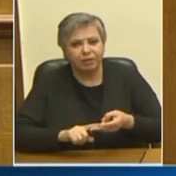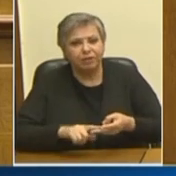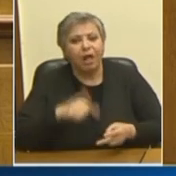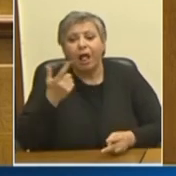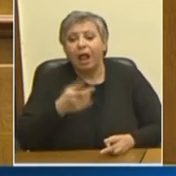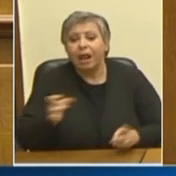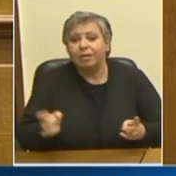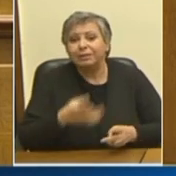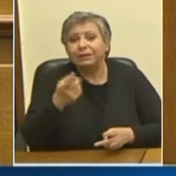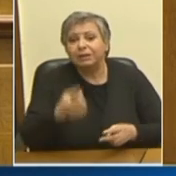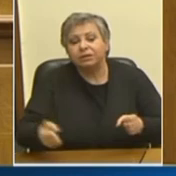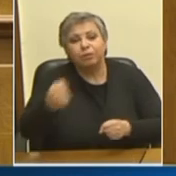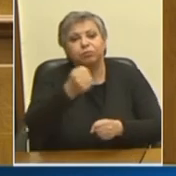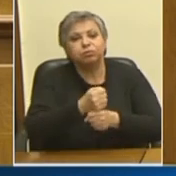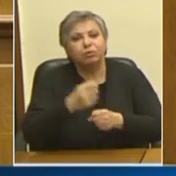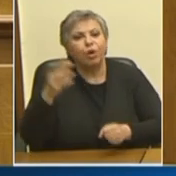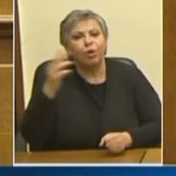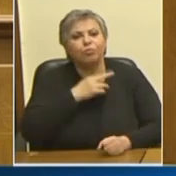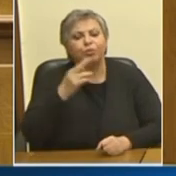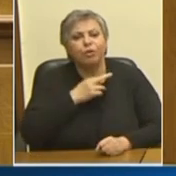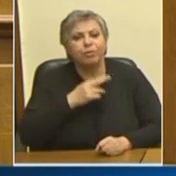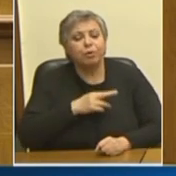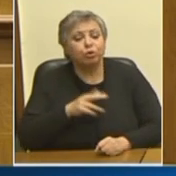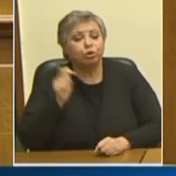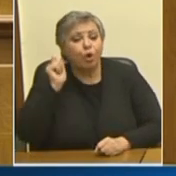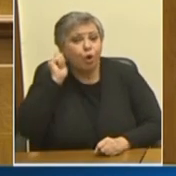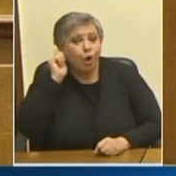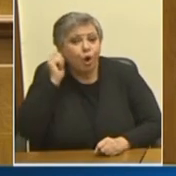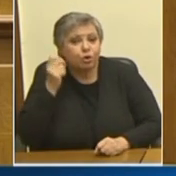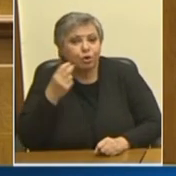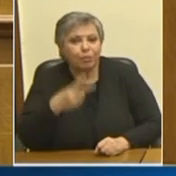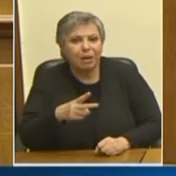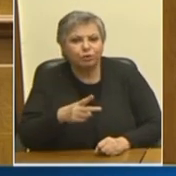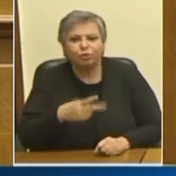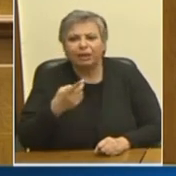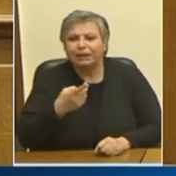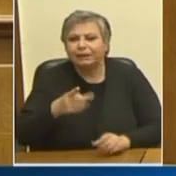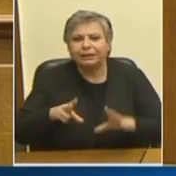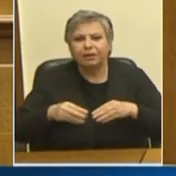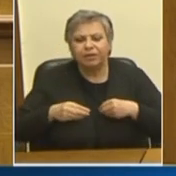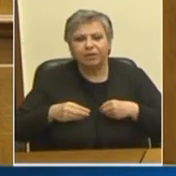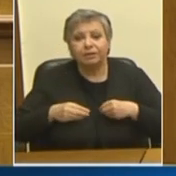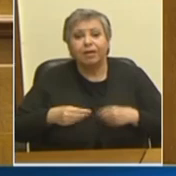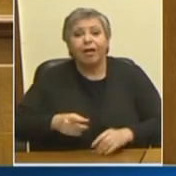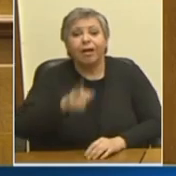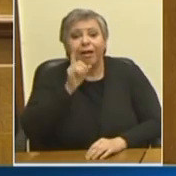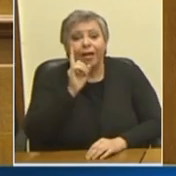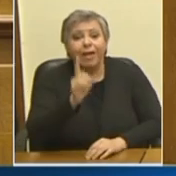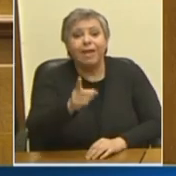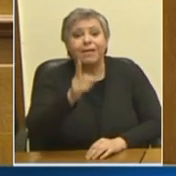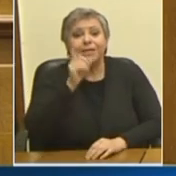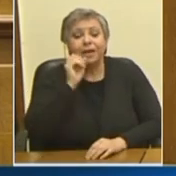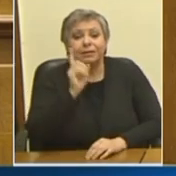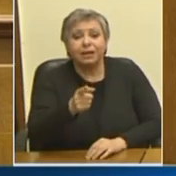ονομασία, τι ονομασία θα βγάλετε αυτό το κρατήριο. Ένας δεν βρέθηκε, ρε παιδιά, δημοσιογράφος, άντρας, να